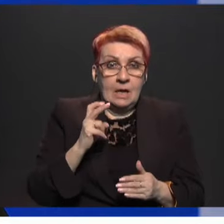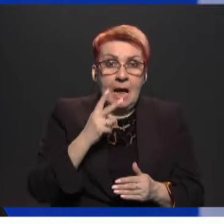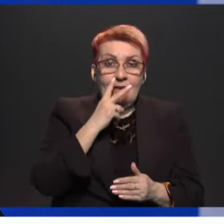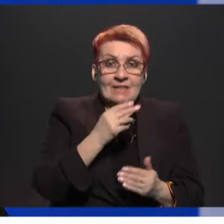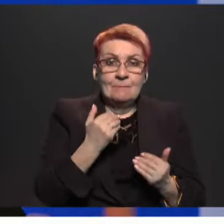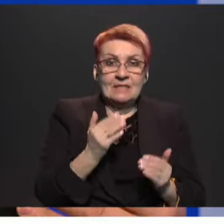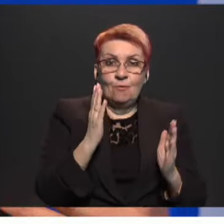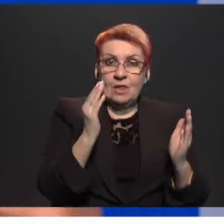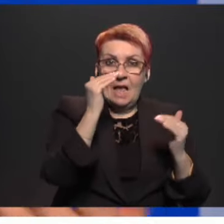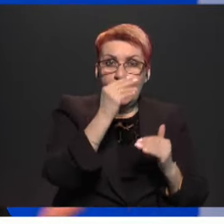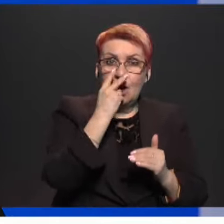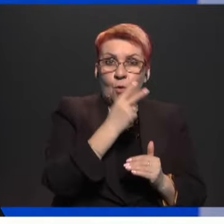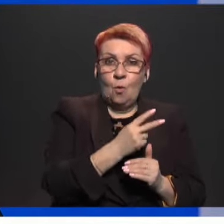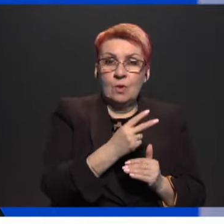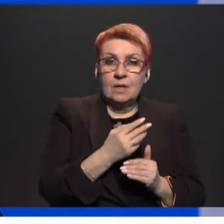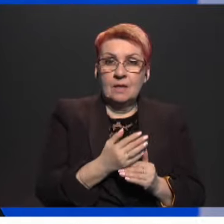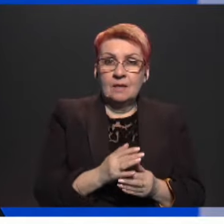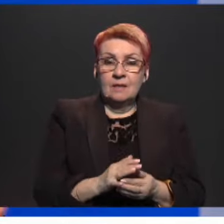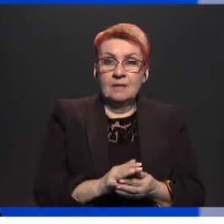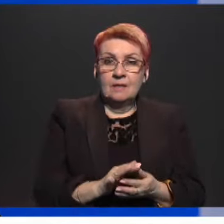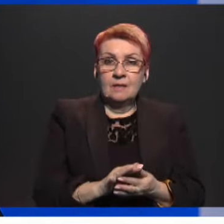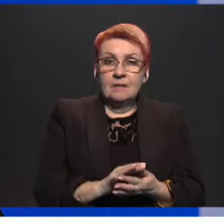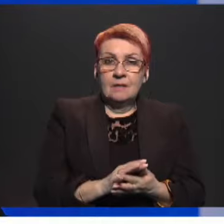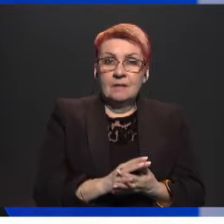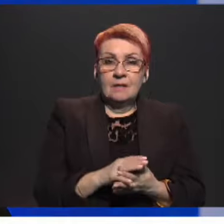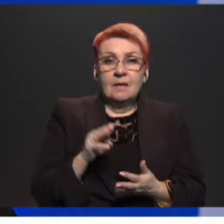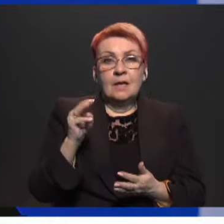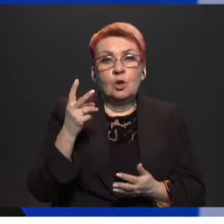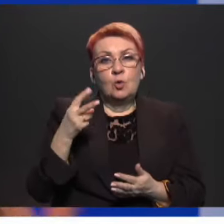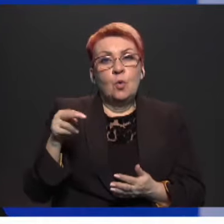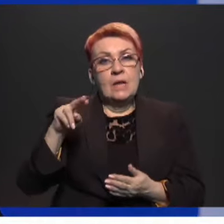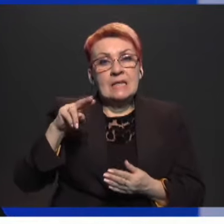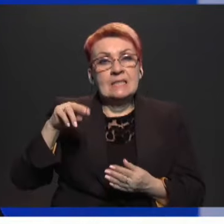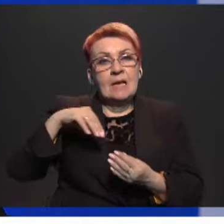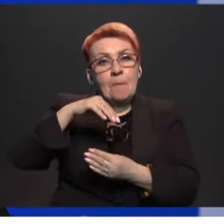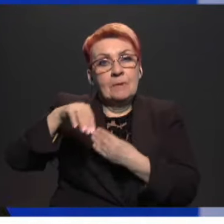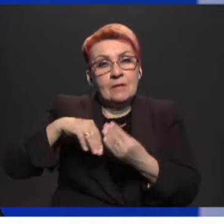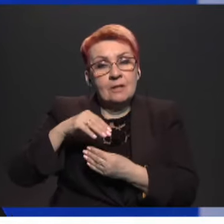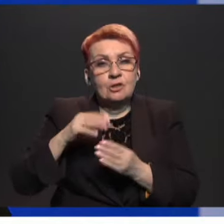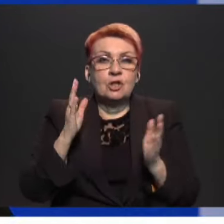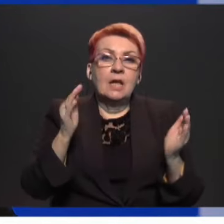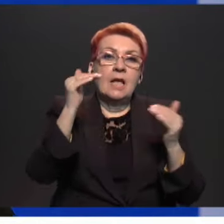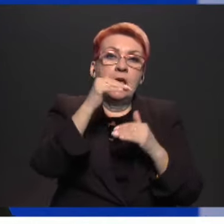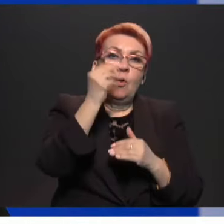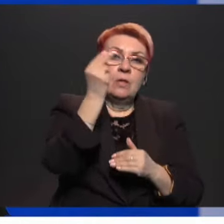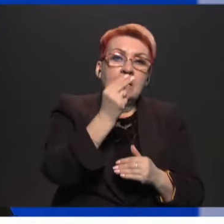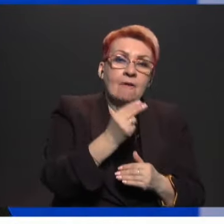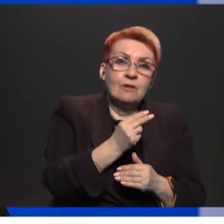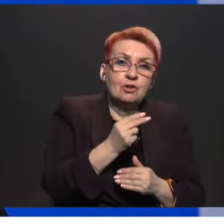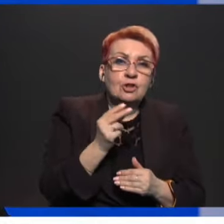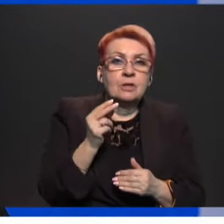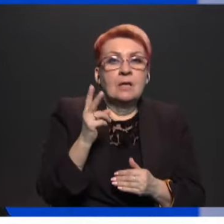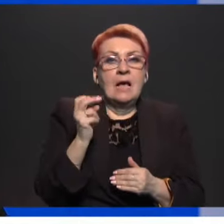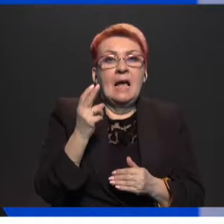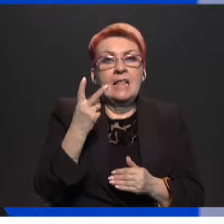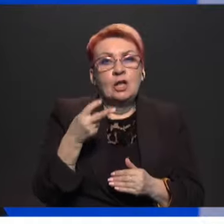этом смысле вот сходство, по сути, и образ Туринской плащаницы, и образ иконографического, канонического, оно, в